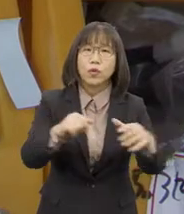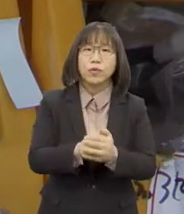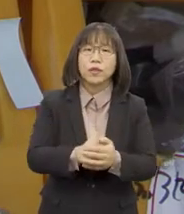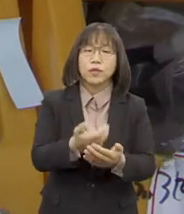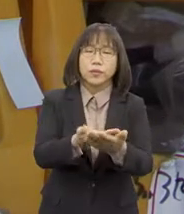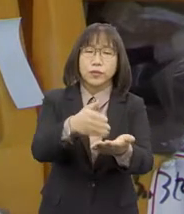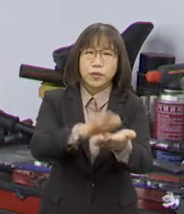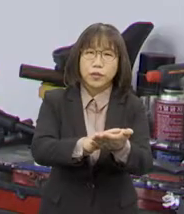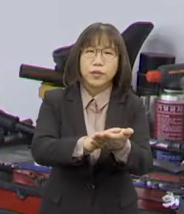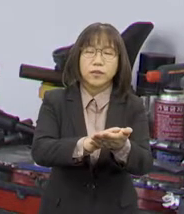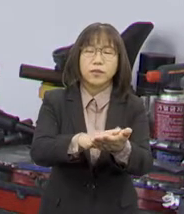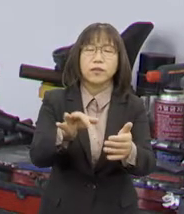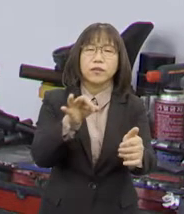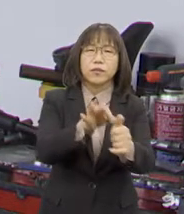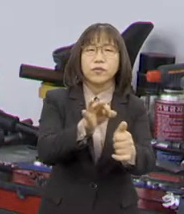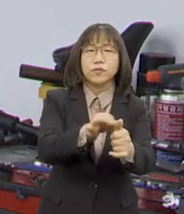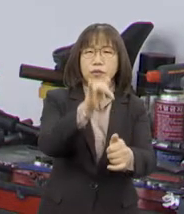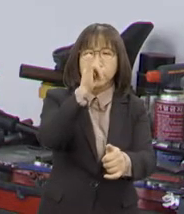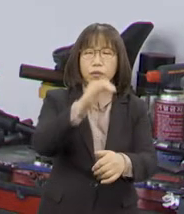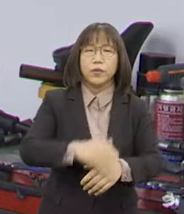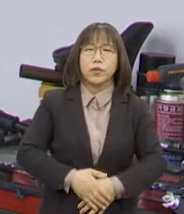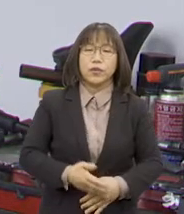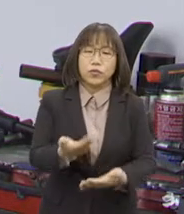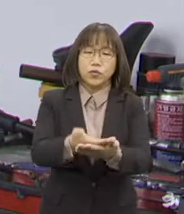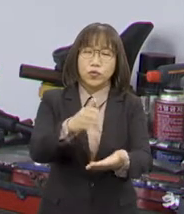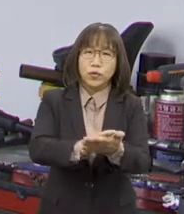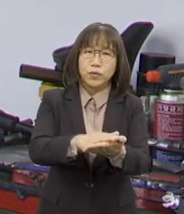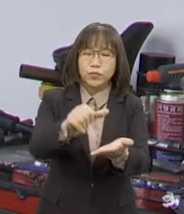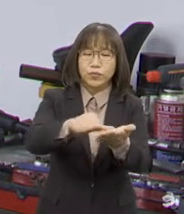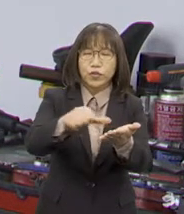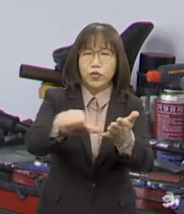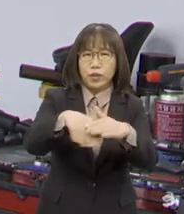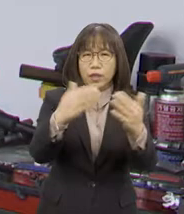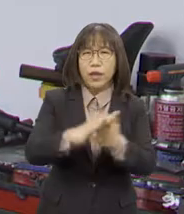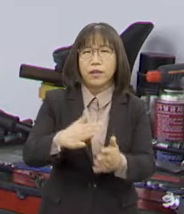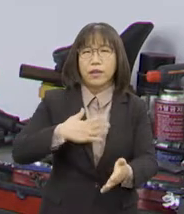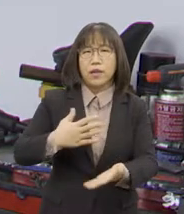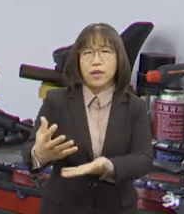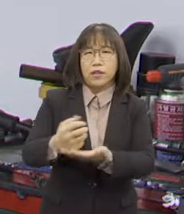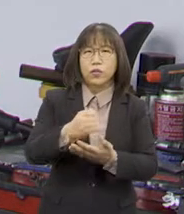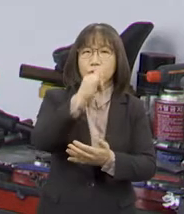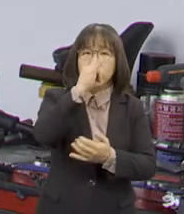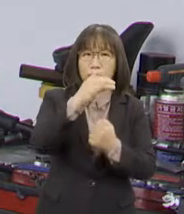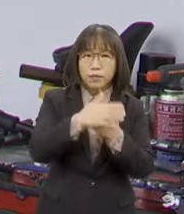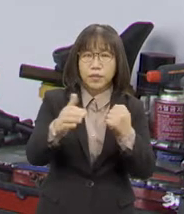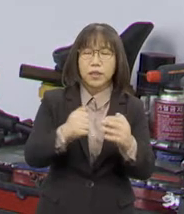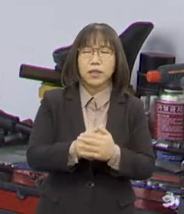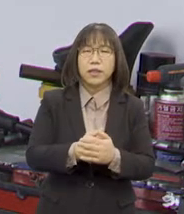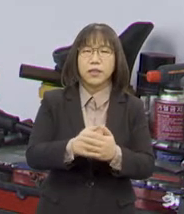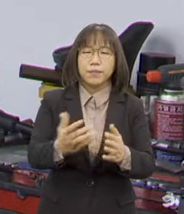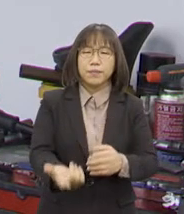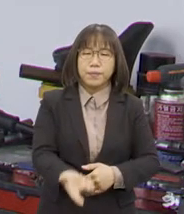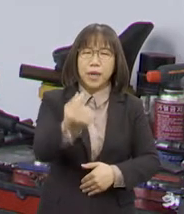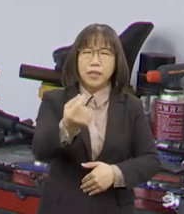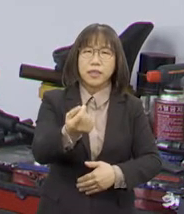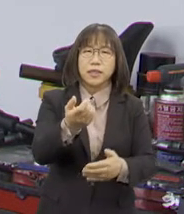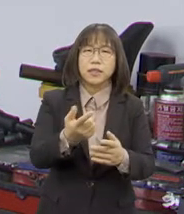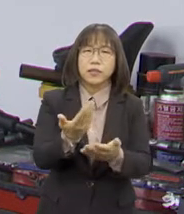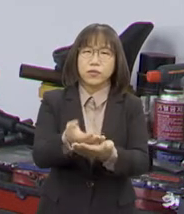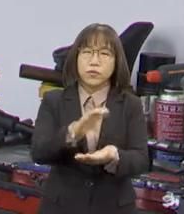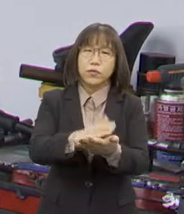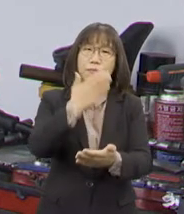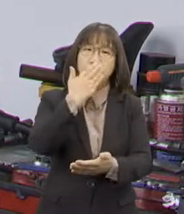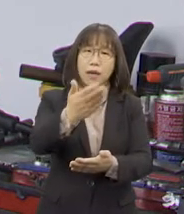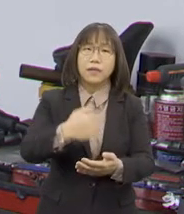일반적인 이동 보조기기 수리는 다 지원이 되고 있고요. 수리에 필요한 부품과 장비는 저희가 보유하고 있고 대부분 즉시